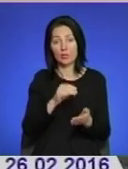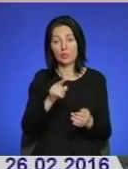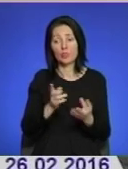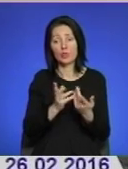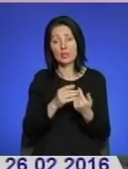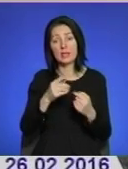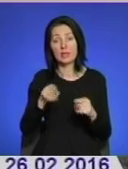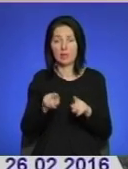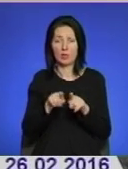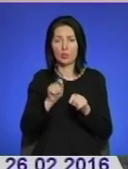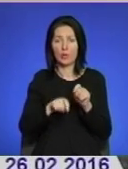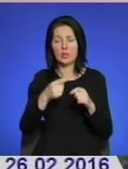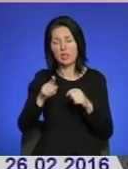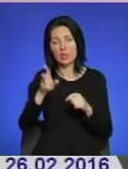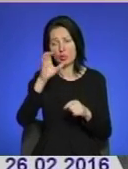соціальних допомог.